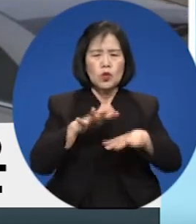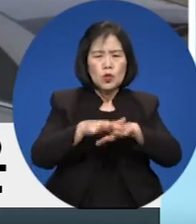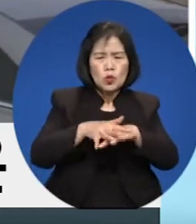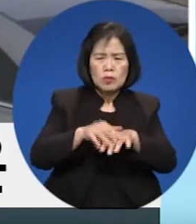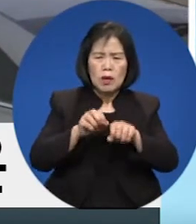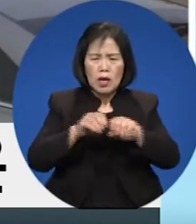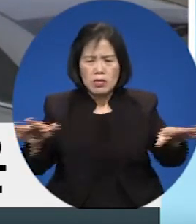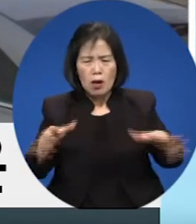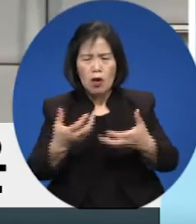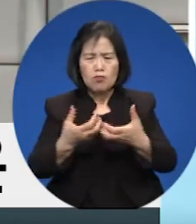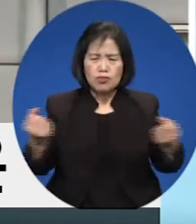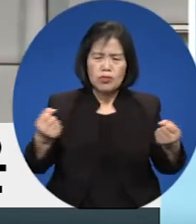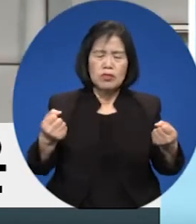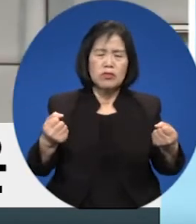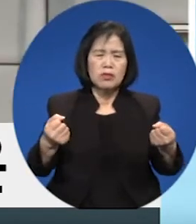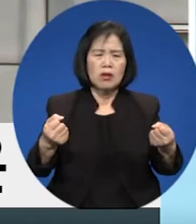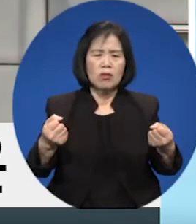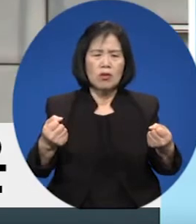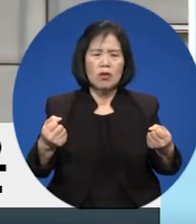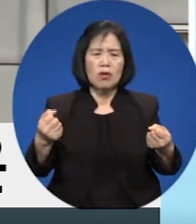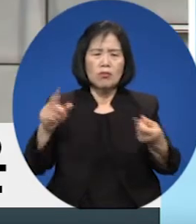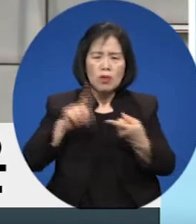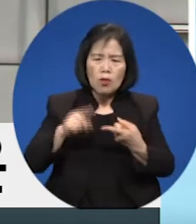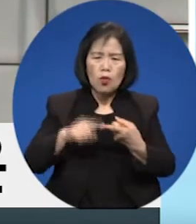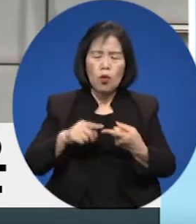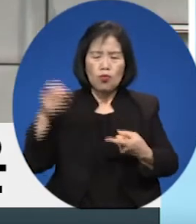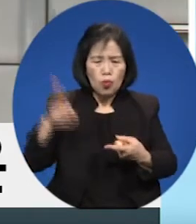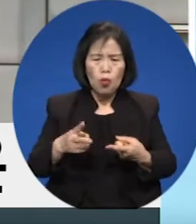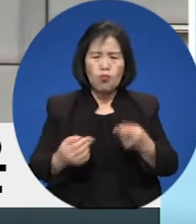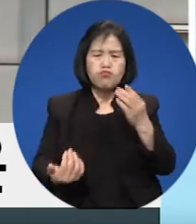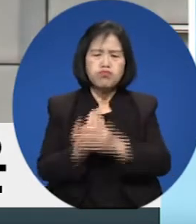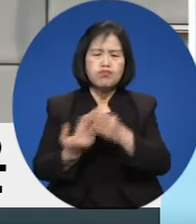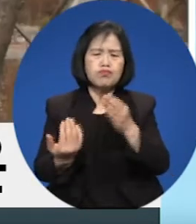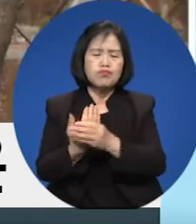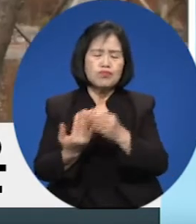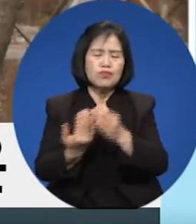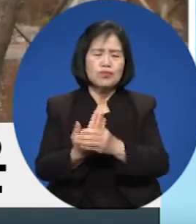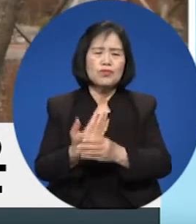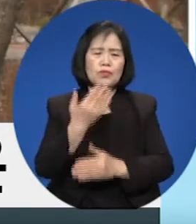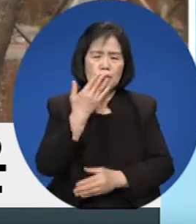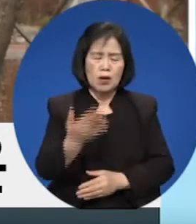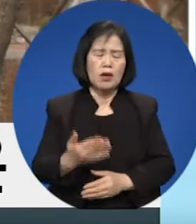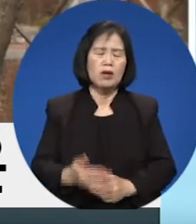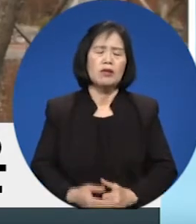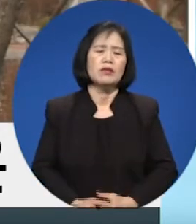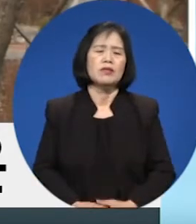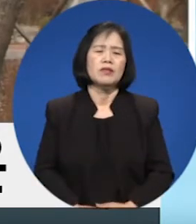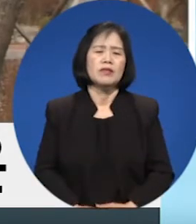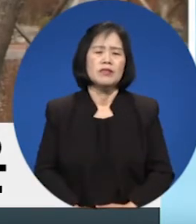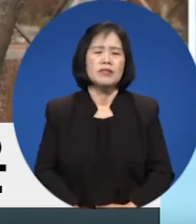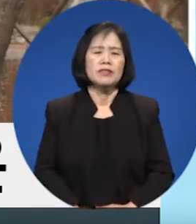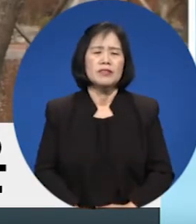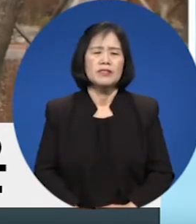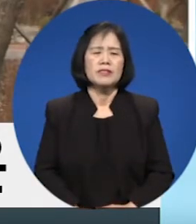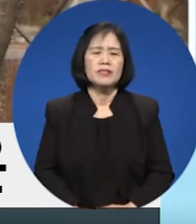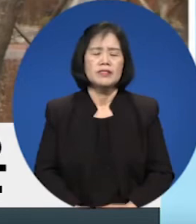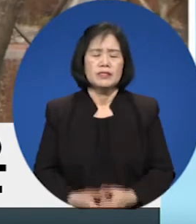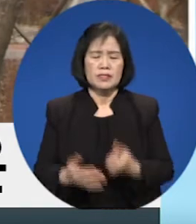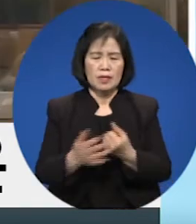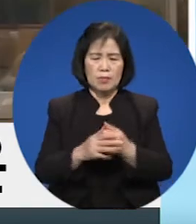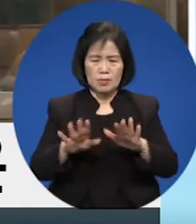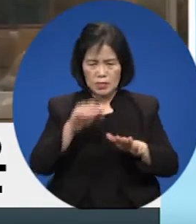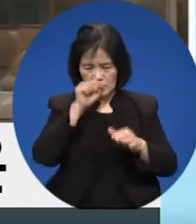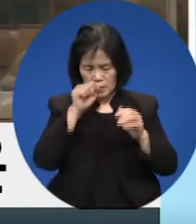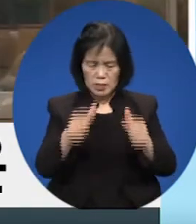그냥 해체 아버지 분류해 놓은 당하더라도 오고 그런 것이 없다면 또 다시 이런 사례들이 반복적으로 일어날 수 밖에는 없다 라고 저는 보는 거고 따라서 이번